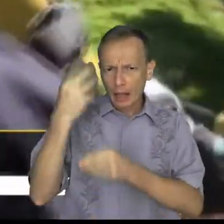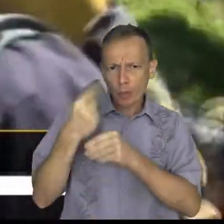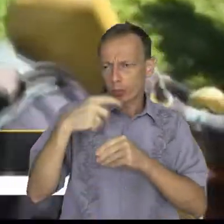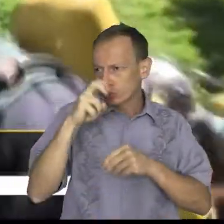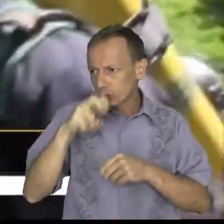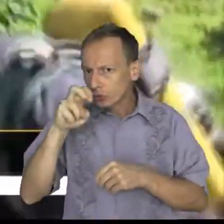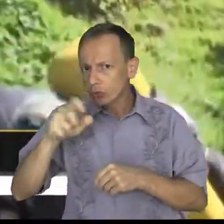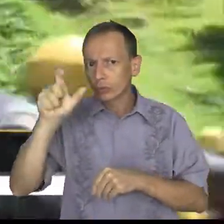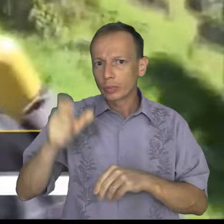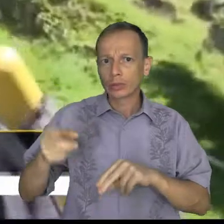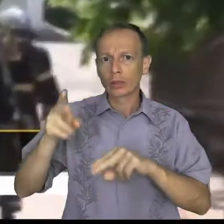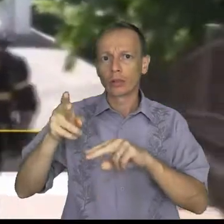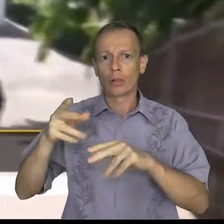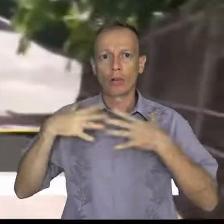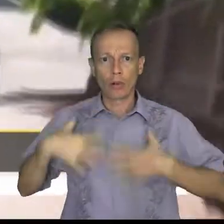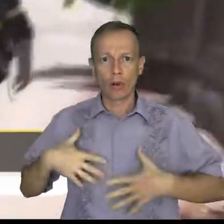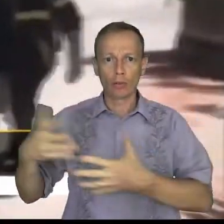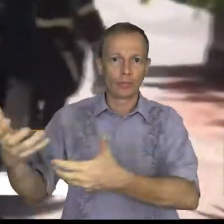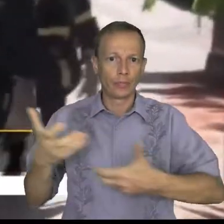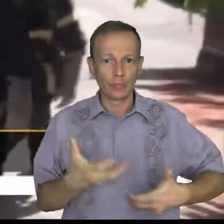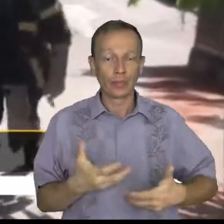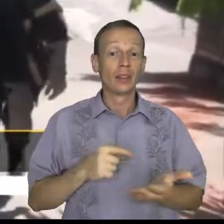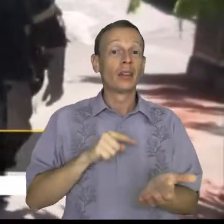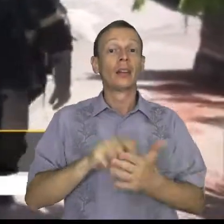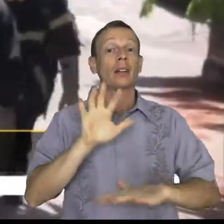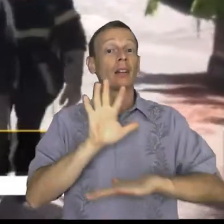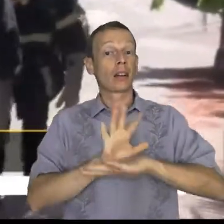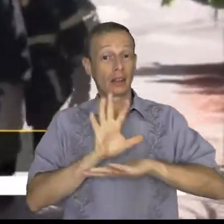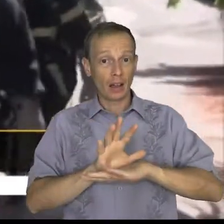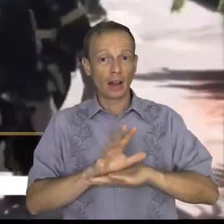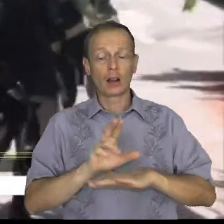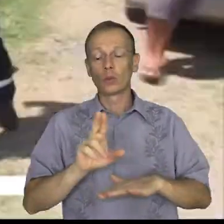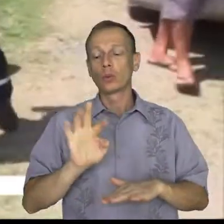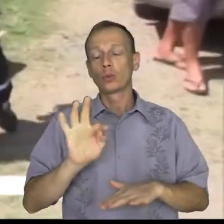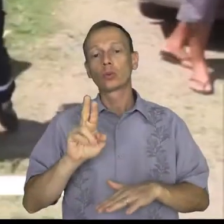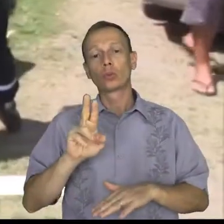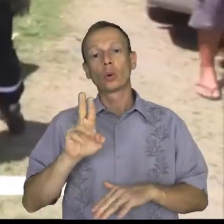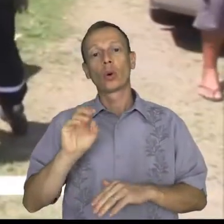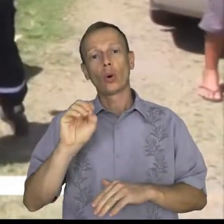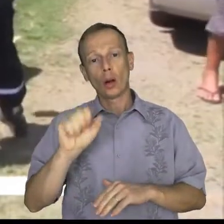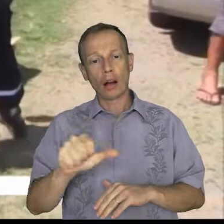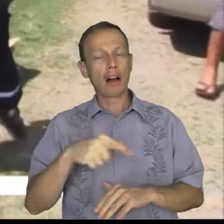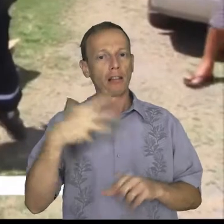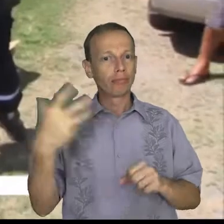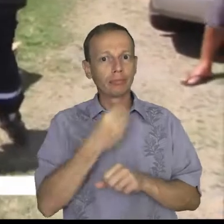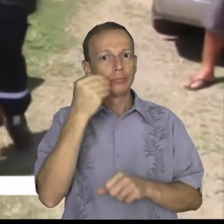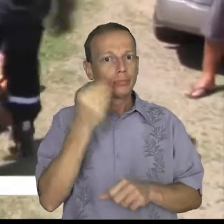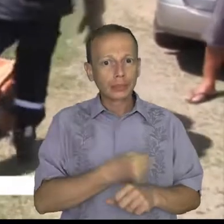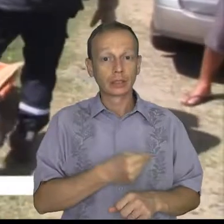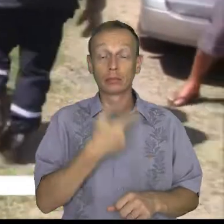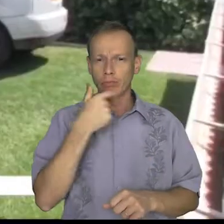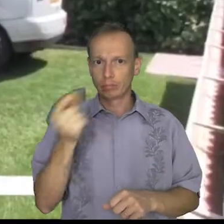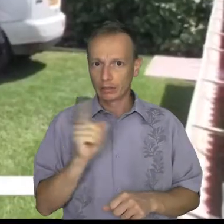les hauteurs avec un accès particulièrement pentu, difficile donc. Les soldats du feu de Uturoa en situation réelle ont une nouvelle